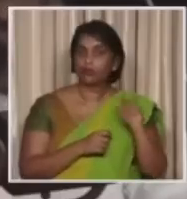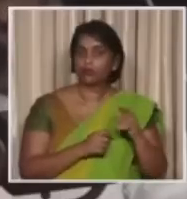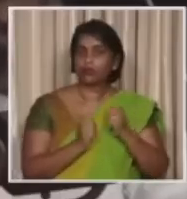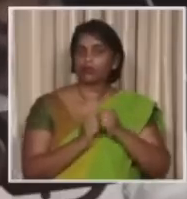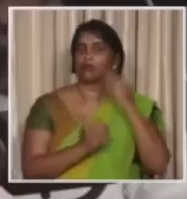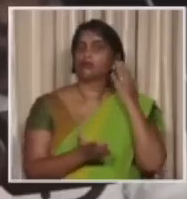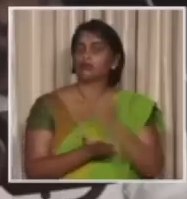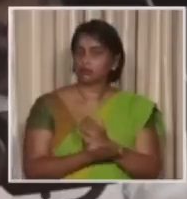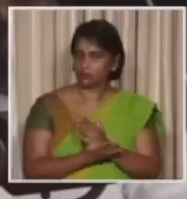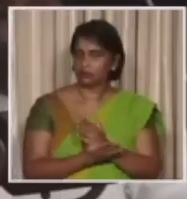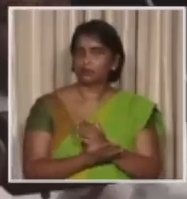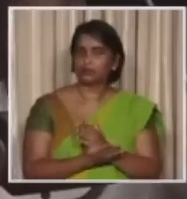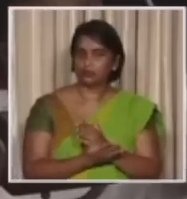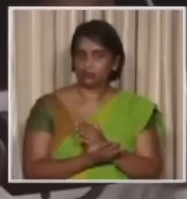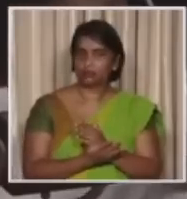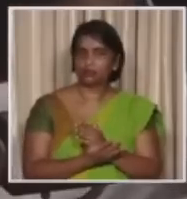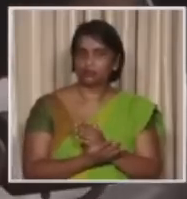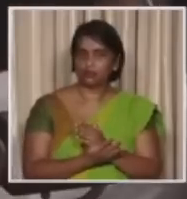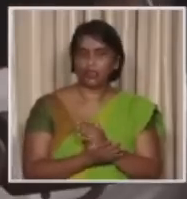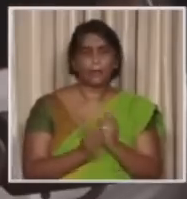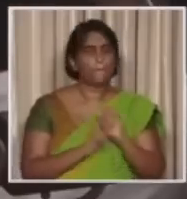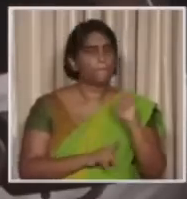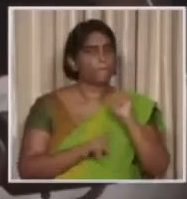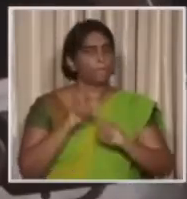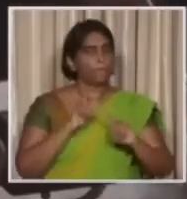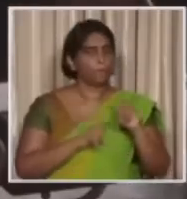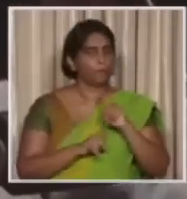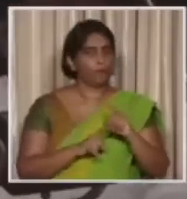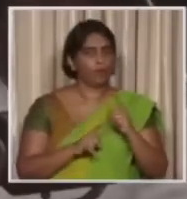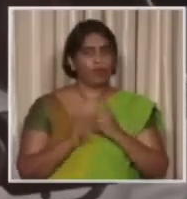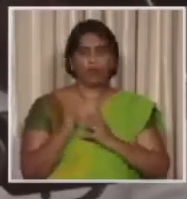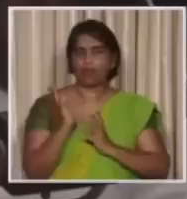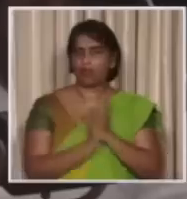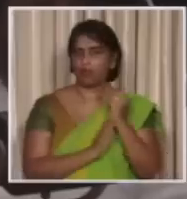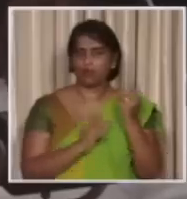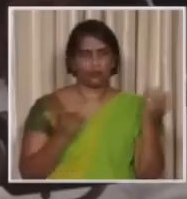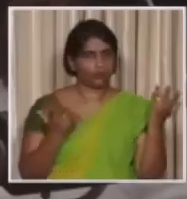නවත්වන්න වෙනවා. පාර්ලිමේන්තුවට කිසිම අයිතියක් නැහැ